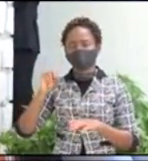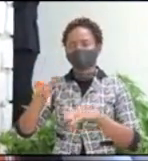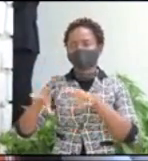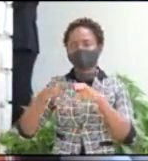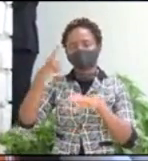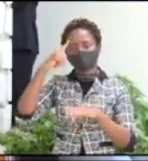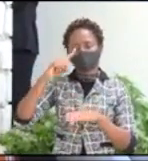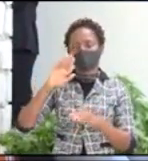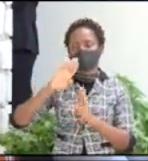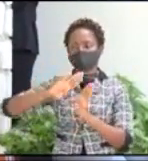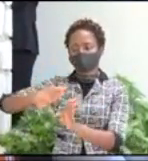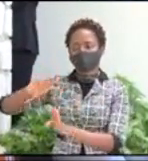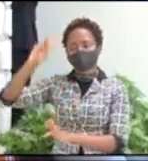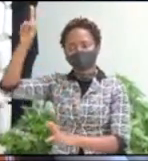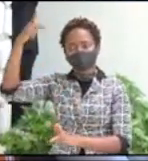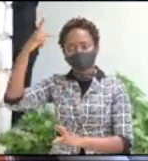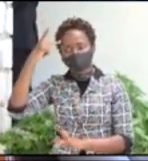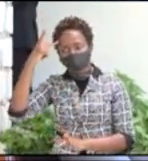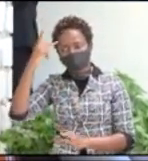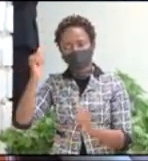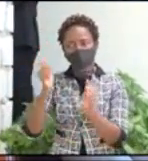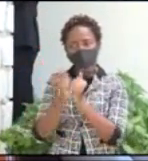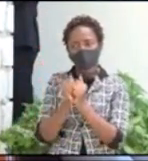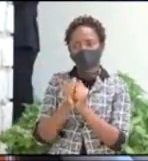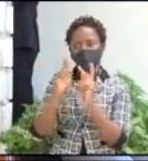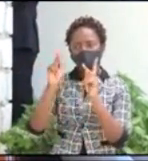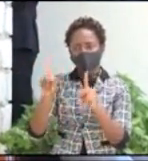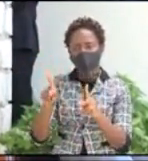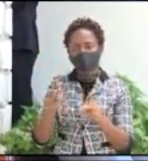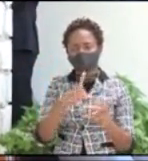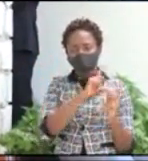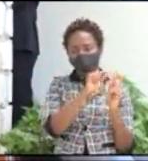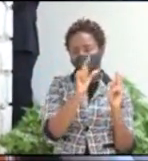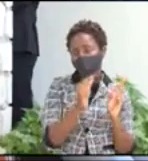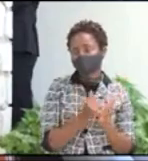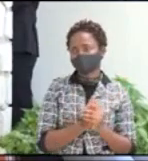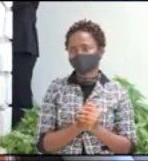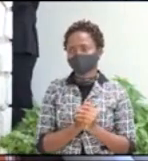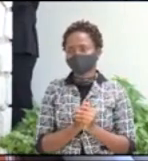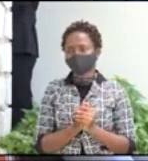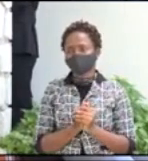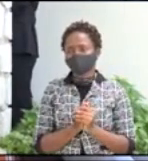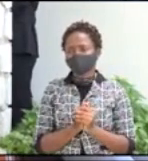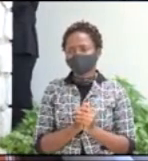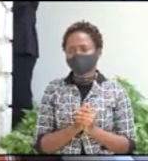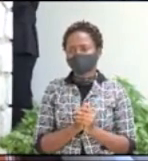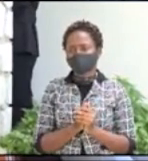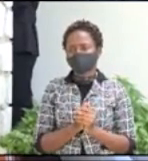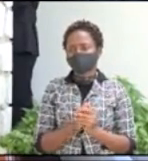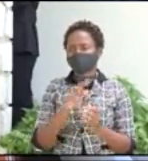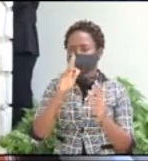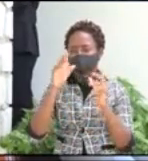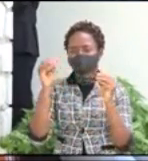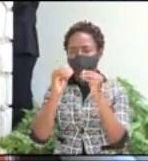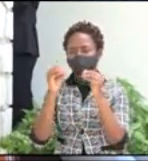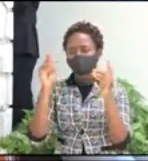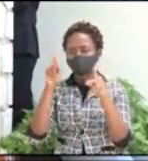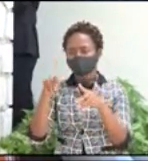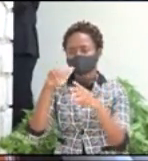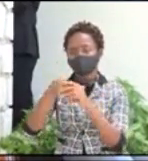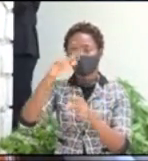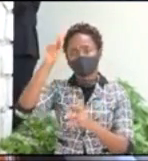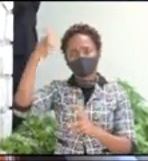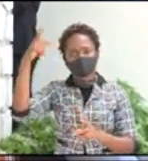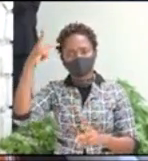candidat. Parce que nous connaissons bien des candidats indépendants. Mais majorité candidat candidats sont dans le parti politique. C'est ça qui fait